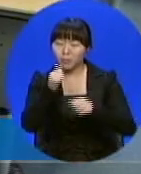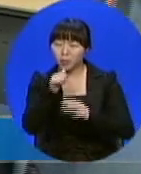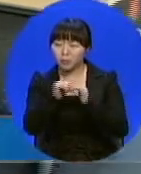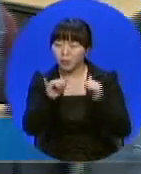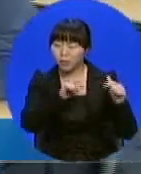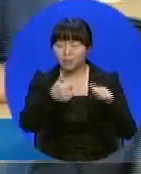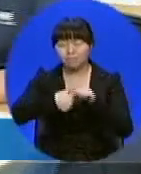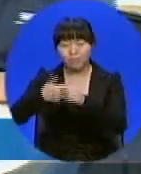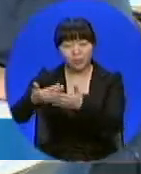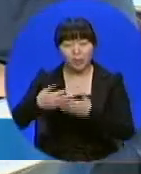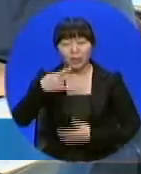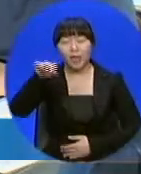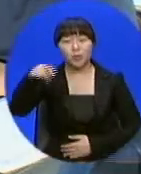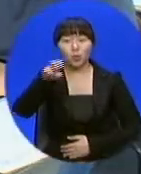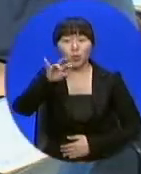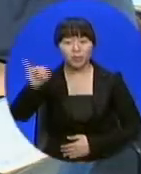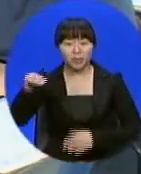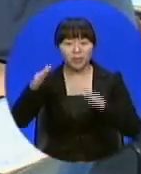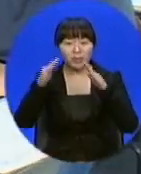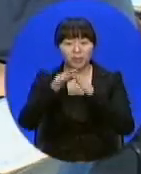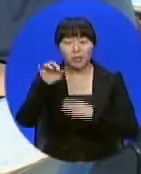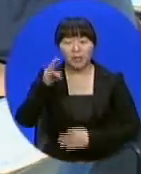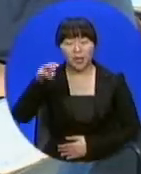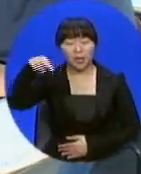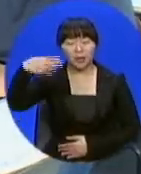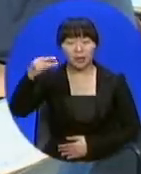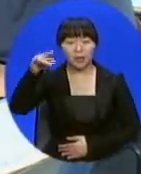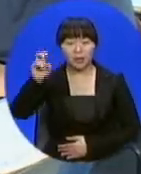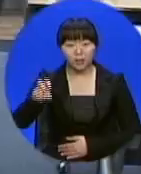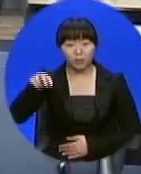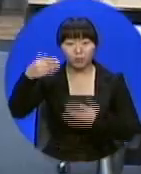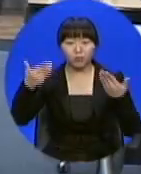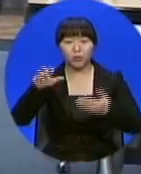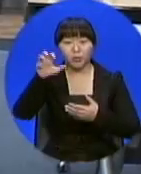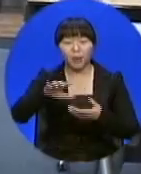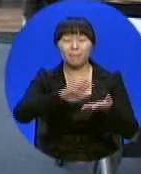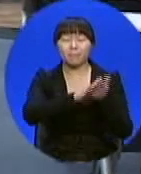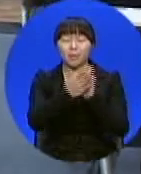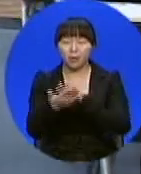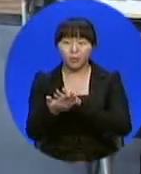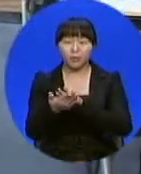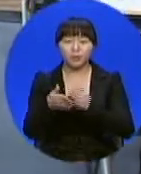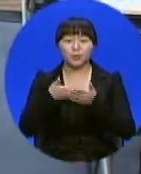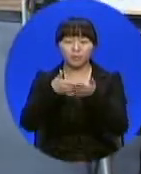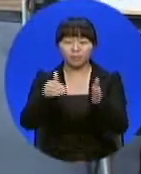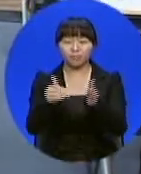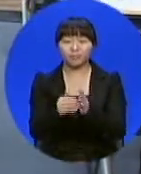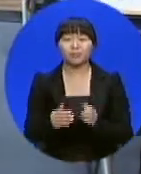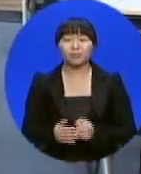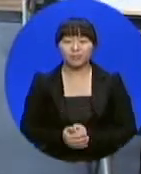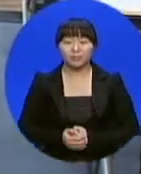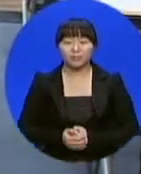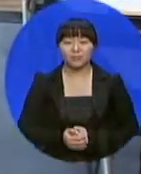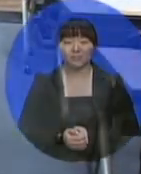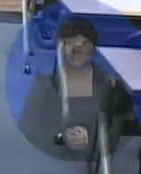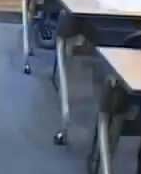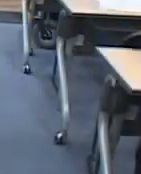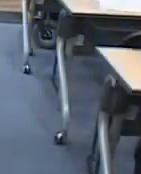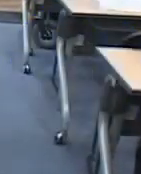얻어 다솜이집 운영 법인인 예티 쉼터 대표이사의 변경 신고를 수리했습니다. 복지TV